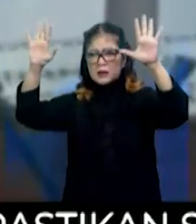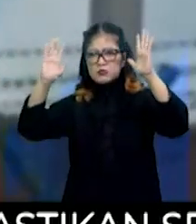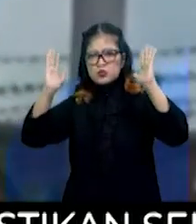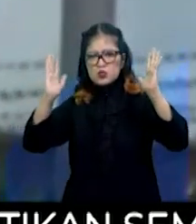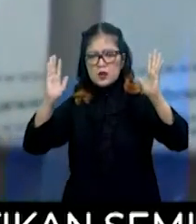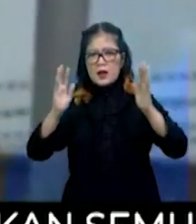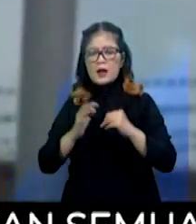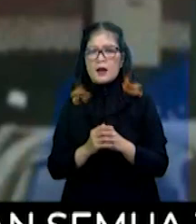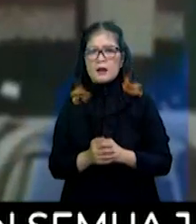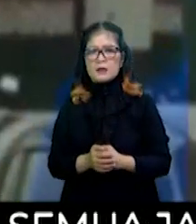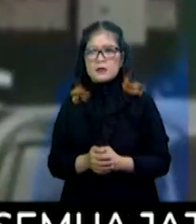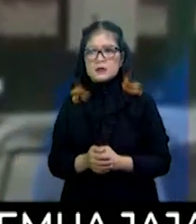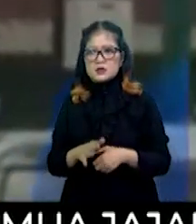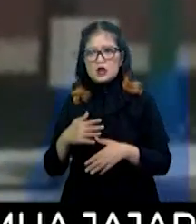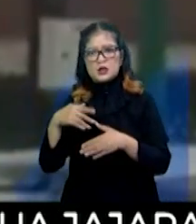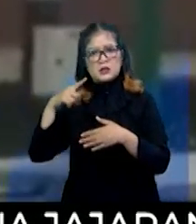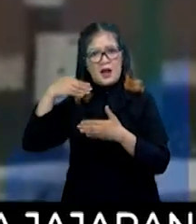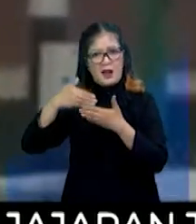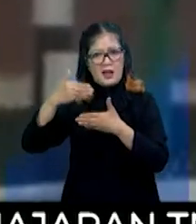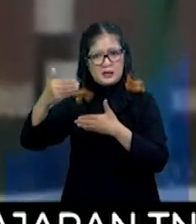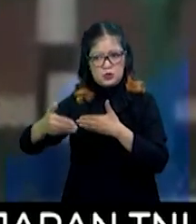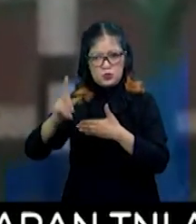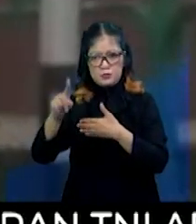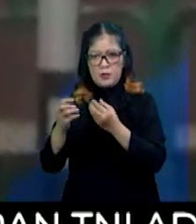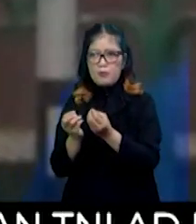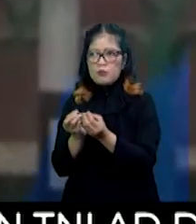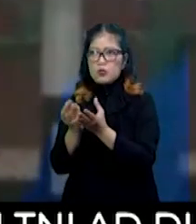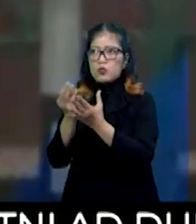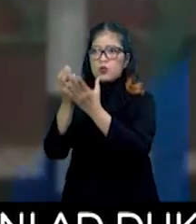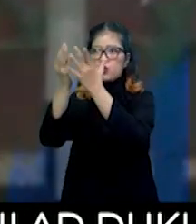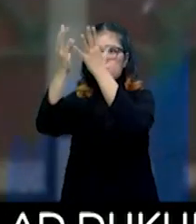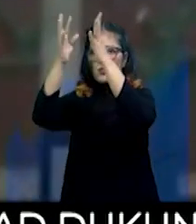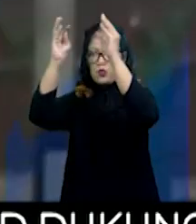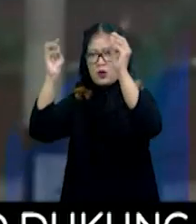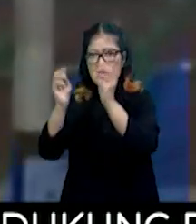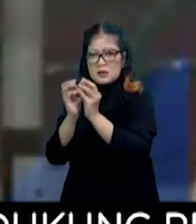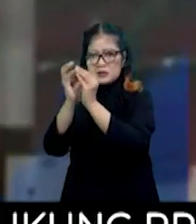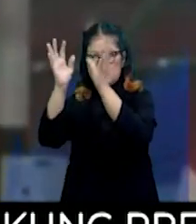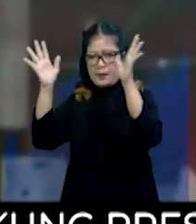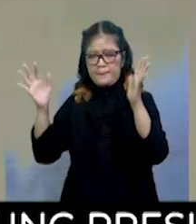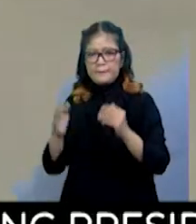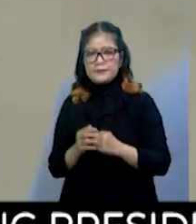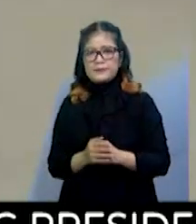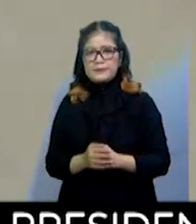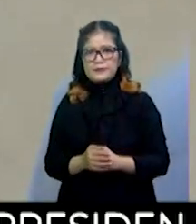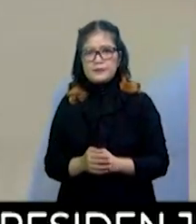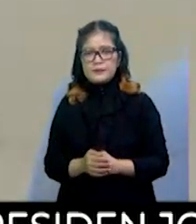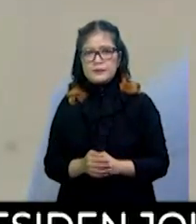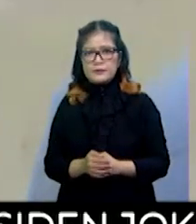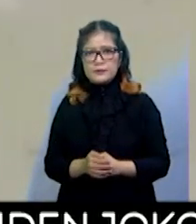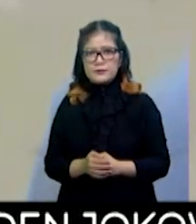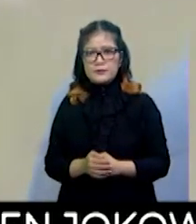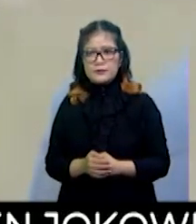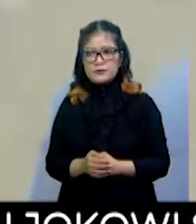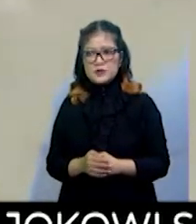kilang Pertamina itu. Namun tak berselang lama, api pun berkobar cukup besar dari titik awal munculnya api. Sejumlah